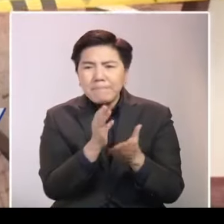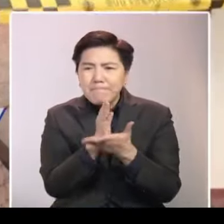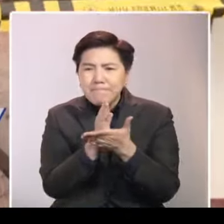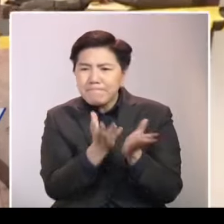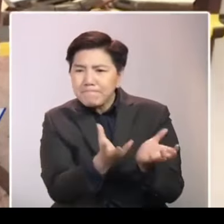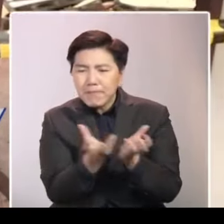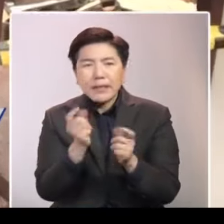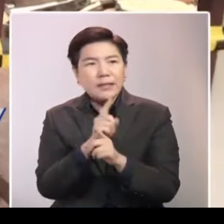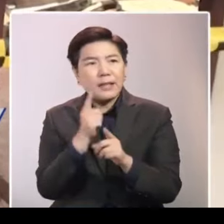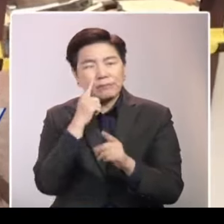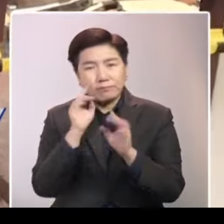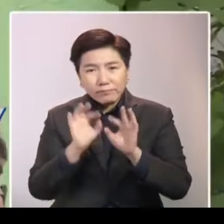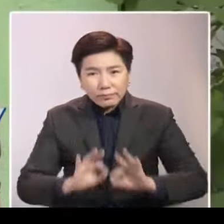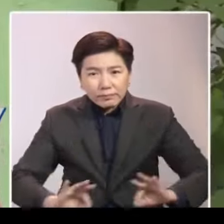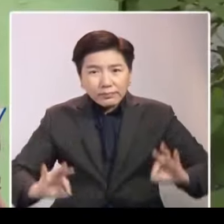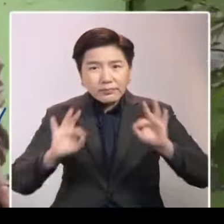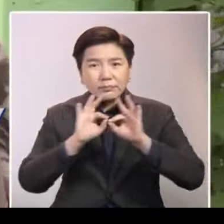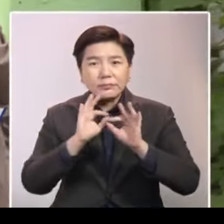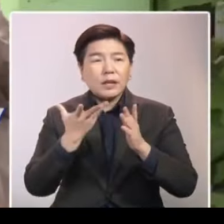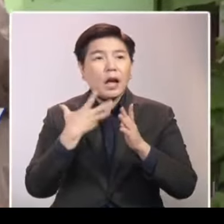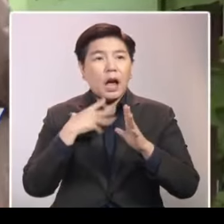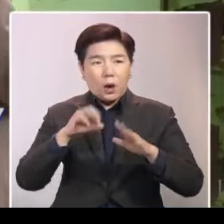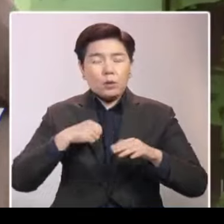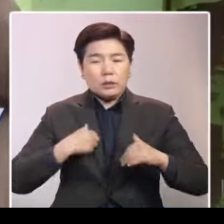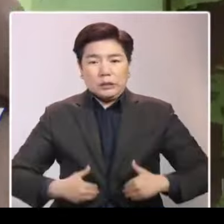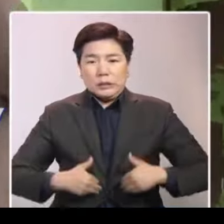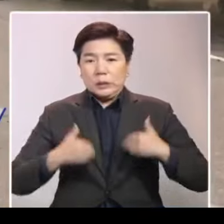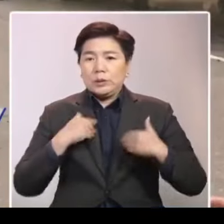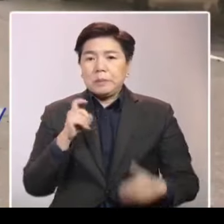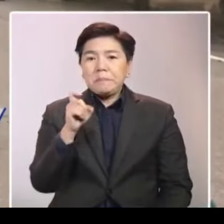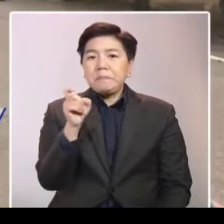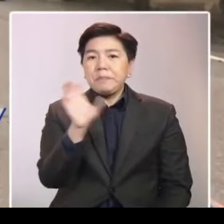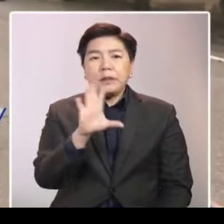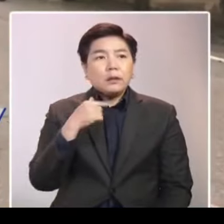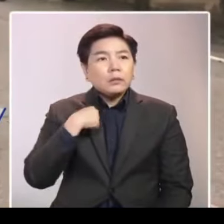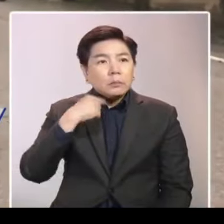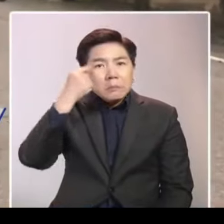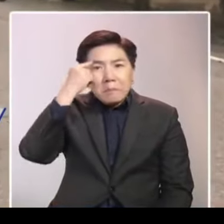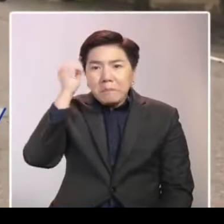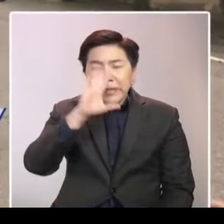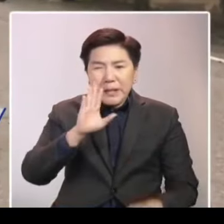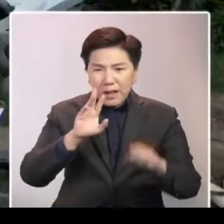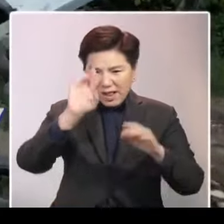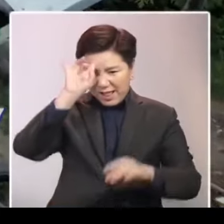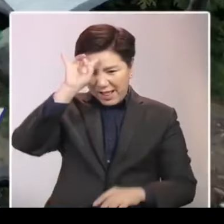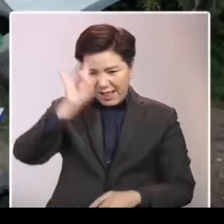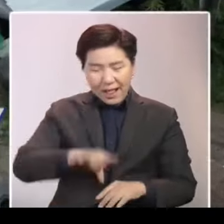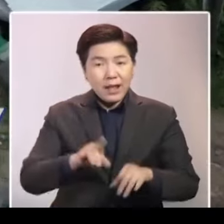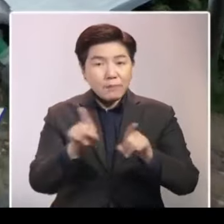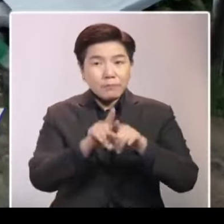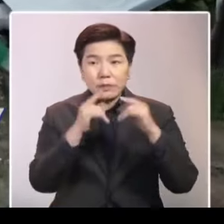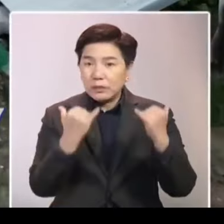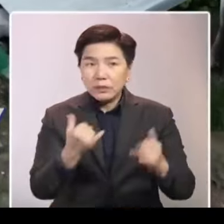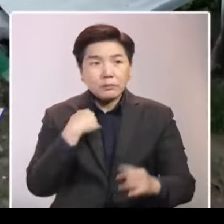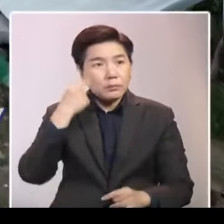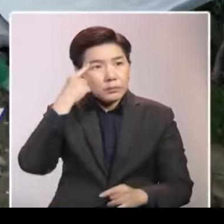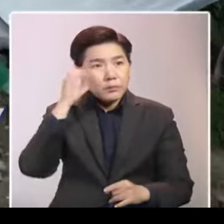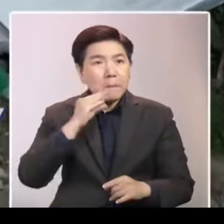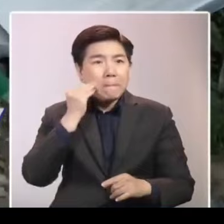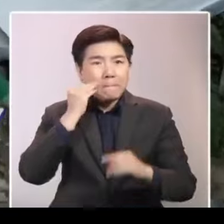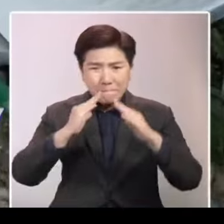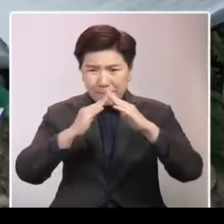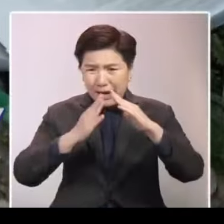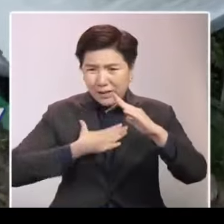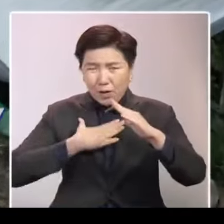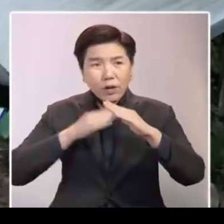างส่วนแต่สิ่งที่สำคัญที่สุดคือสามารถเอาชีวิตรอดมาได้เพราะไม่เคยเจอเหตุการณ์รุนแรงแบบนี้มาก่อนไม่คิดว่าบ้านจะพังลงมาทั้